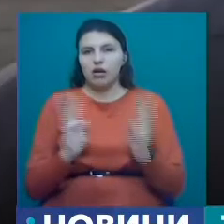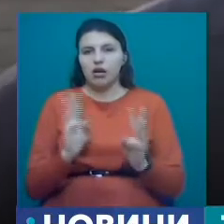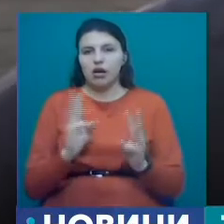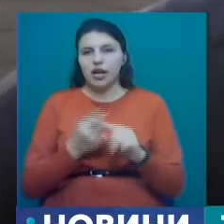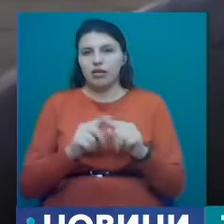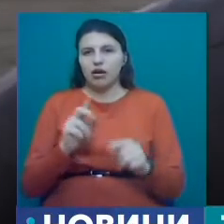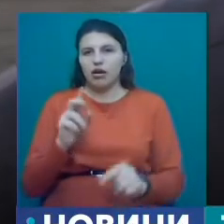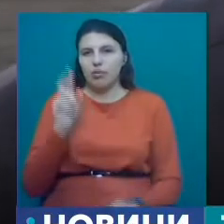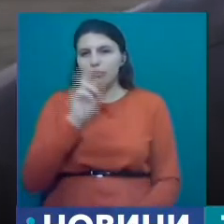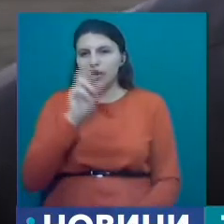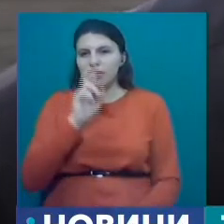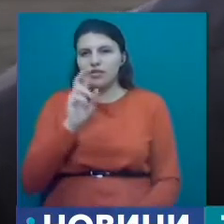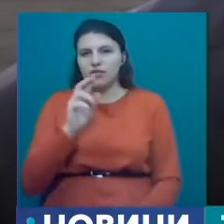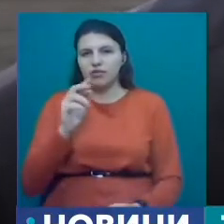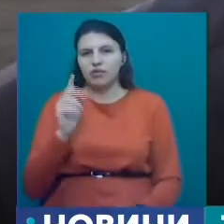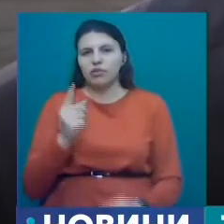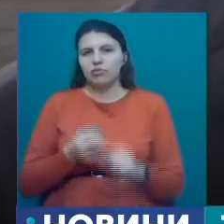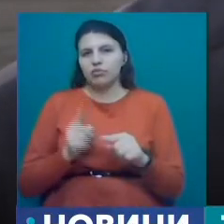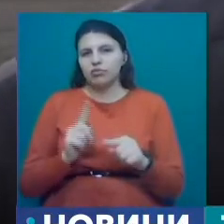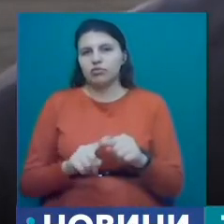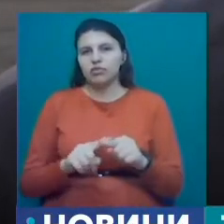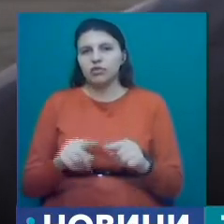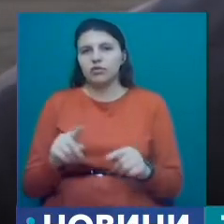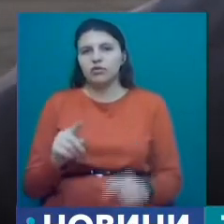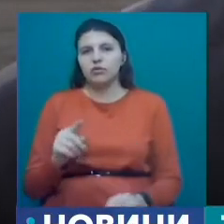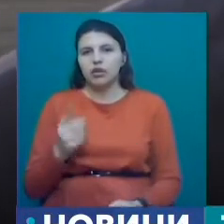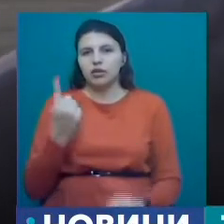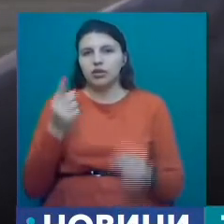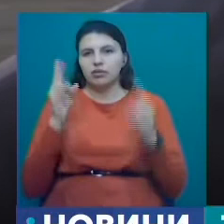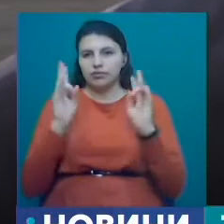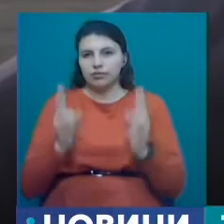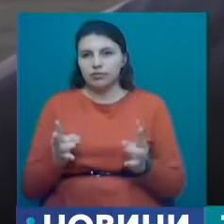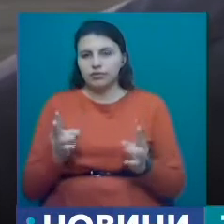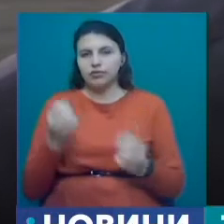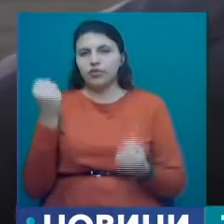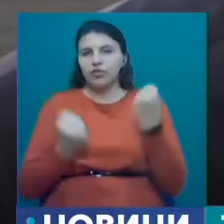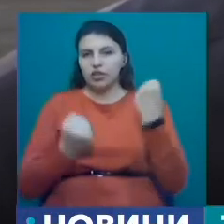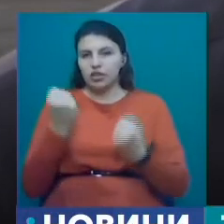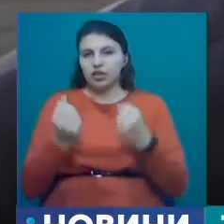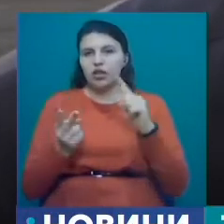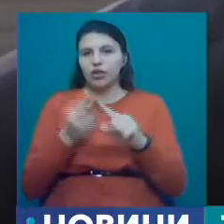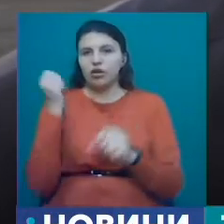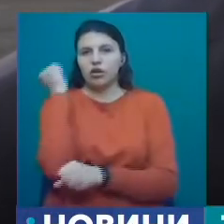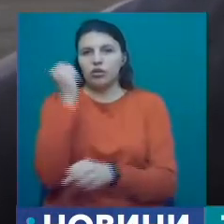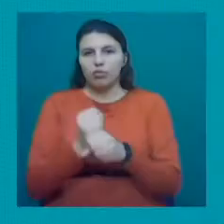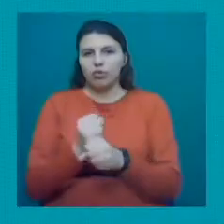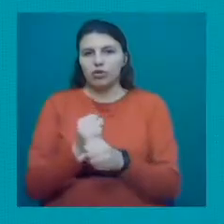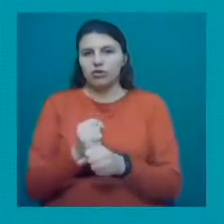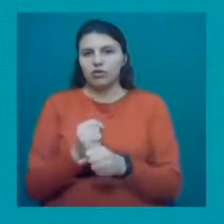бензовозу. Наразі інформація про двох постраждалих. Один з яких – це водій автотранспортного засобу, та другий – це працівник заправного